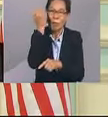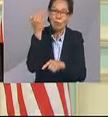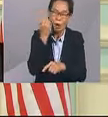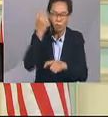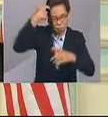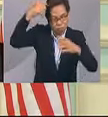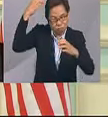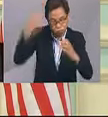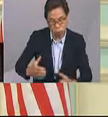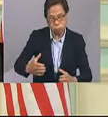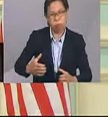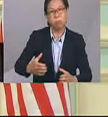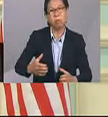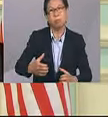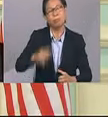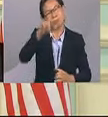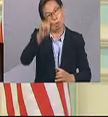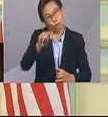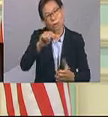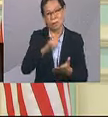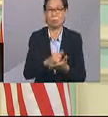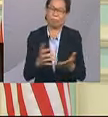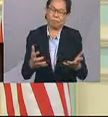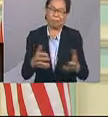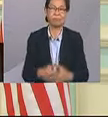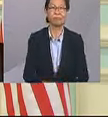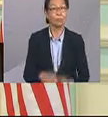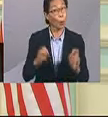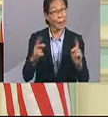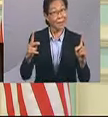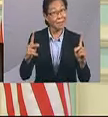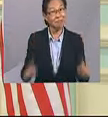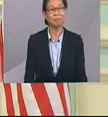majistret memutuskan sedemikian rupa. Okey.